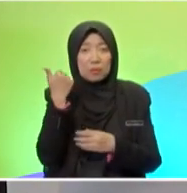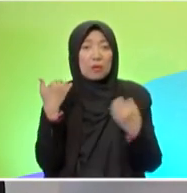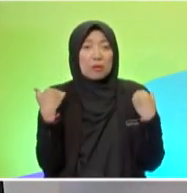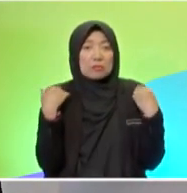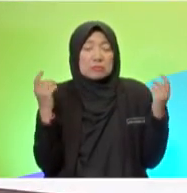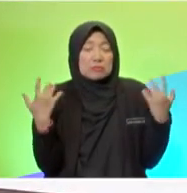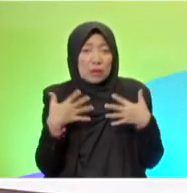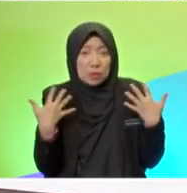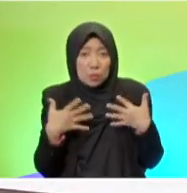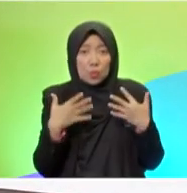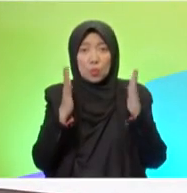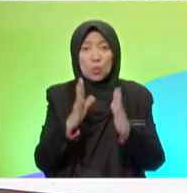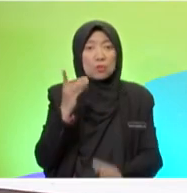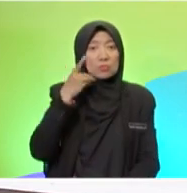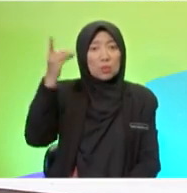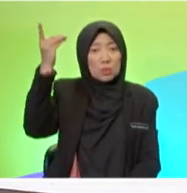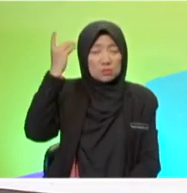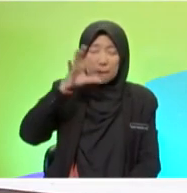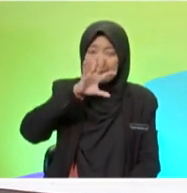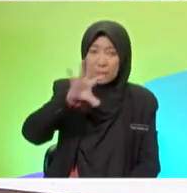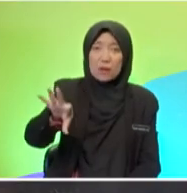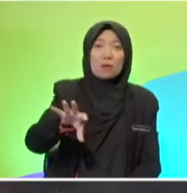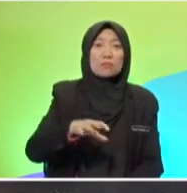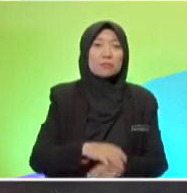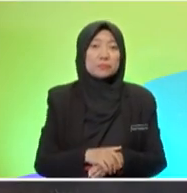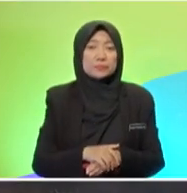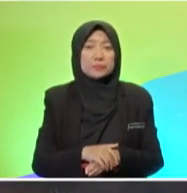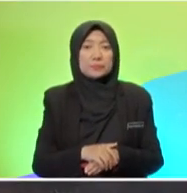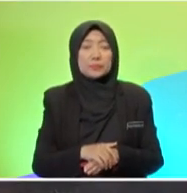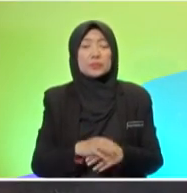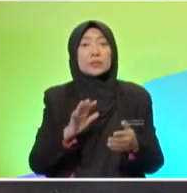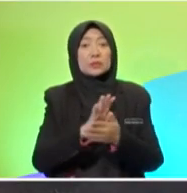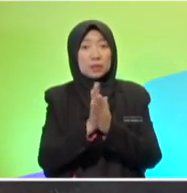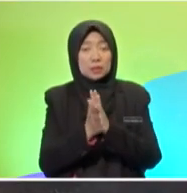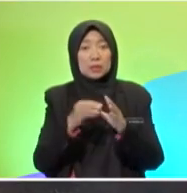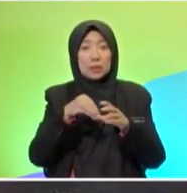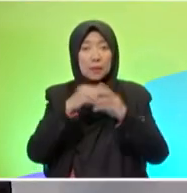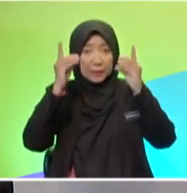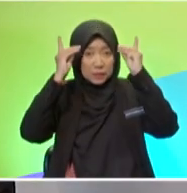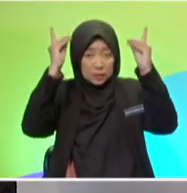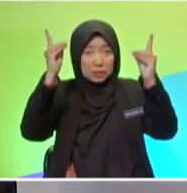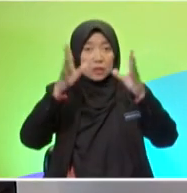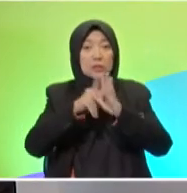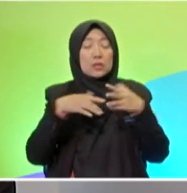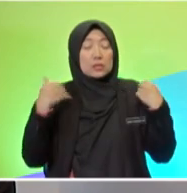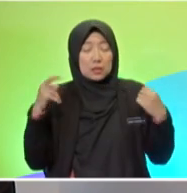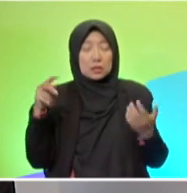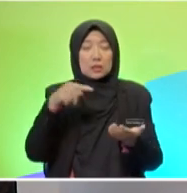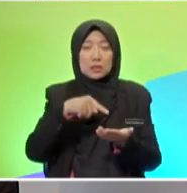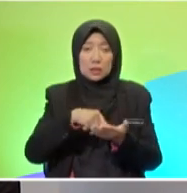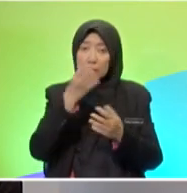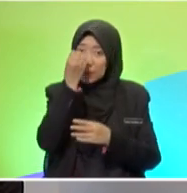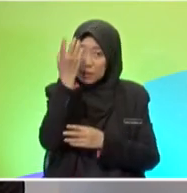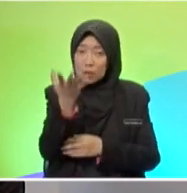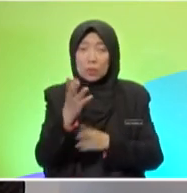dewasa jadi kita sebagai guru nih dalam subjek penelitian kesehatan ini memberikan pendekatan kepada mereka tentang